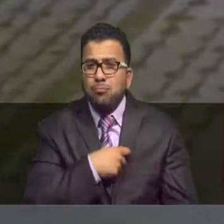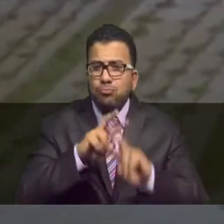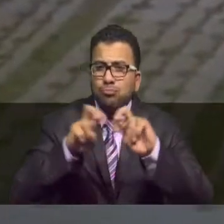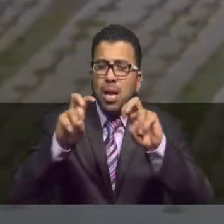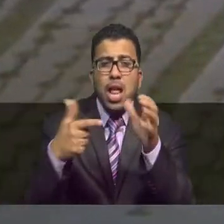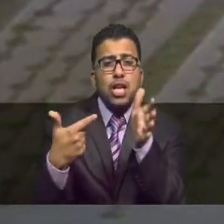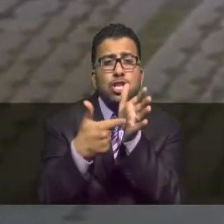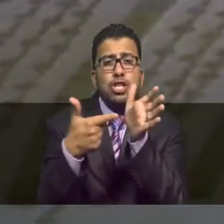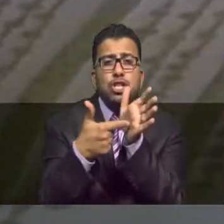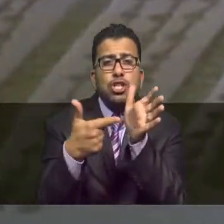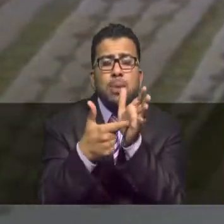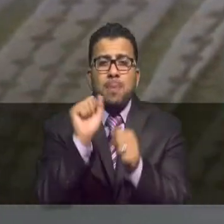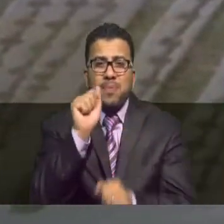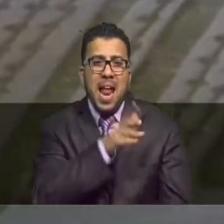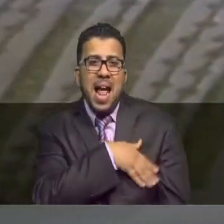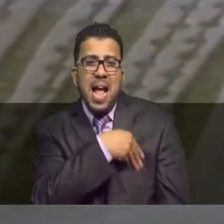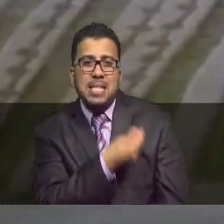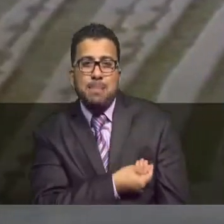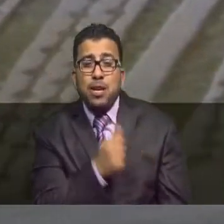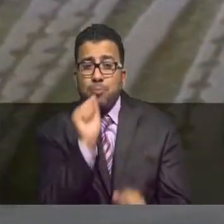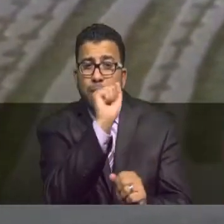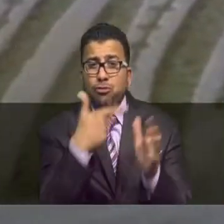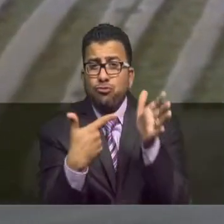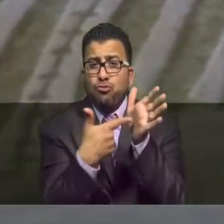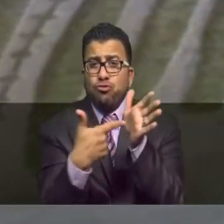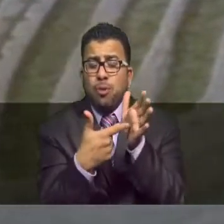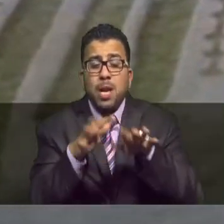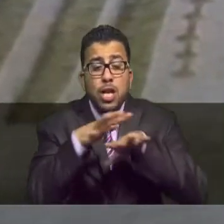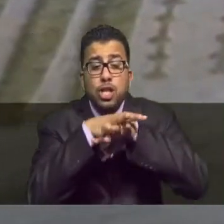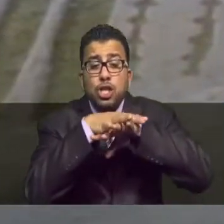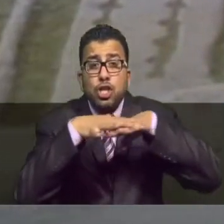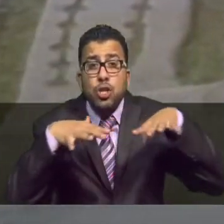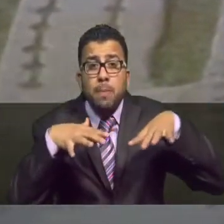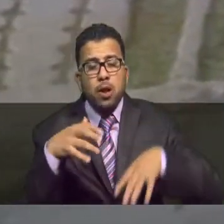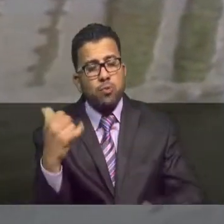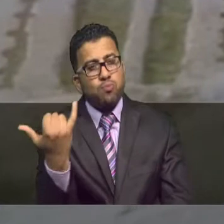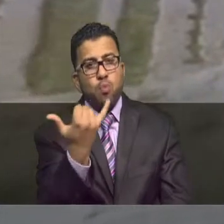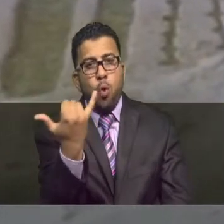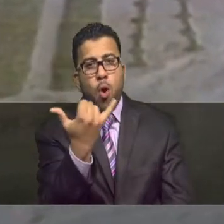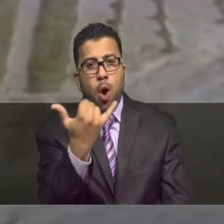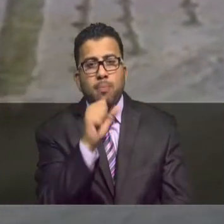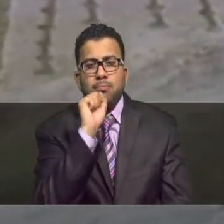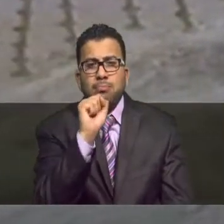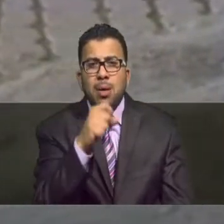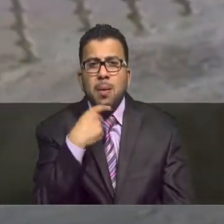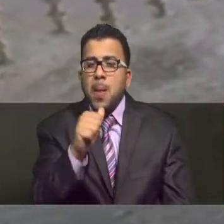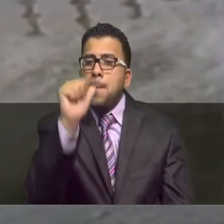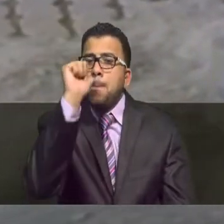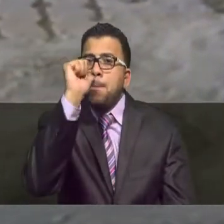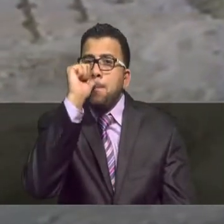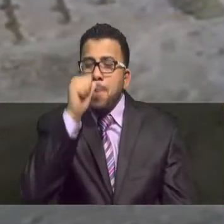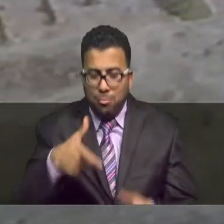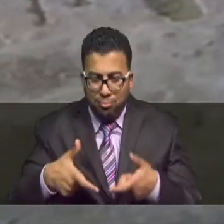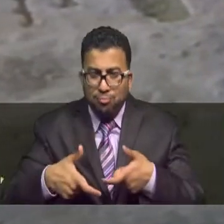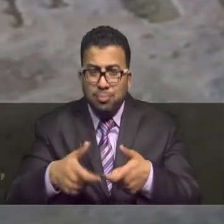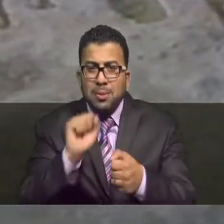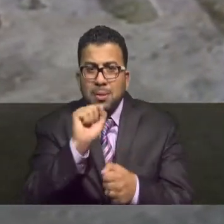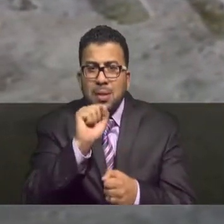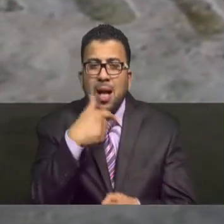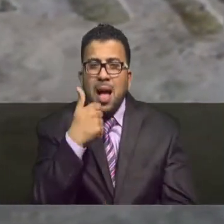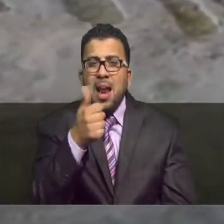لجامعة الأوتونومة الإسبانية بمدريد عن شبكة هامة من شبكات القنوات المائية